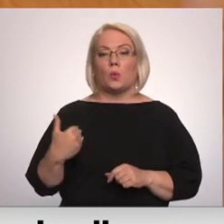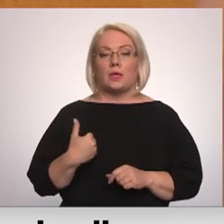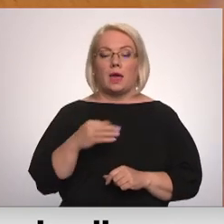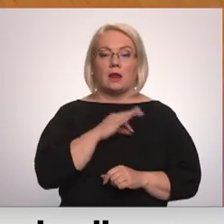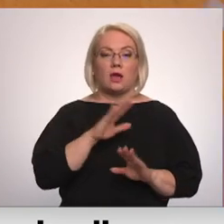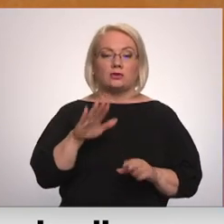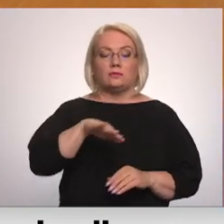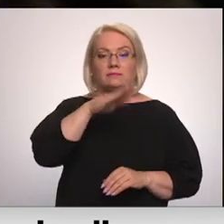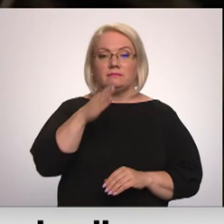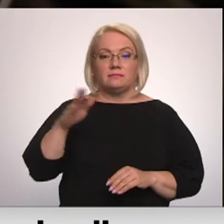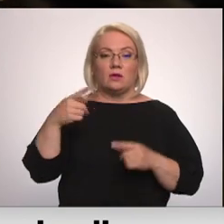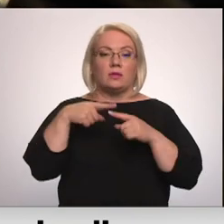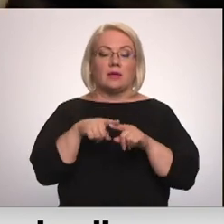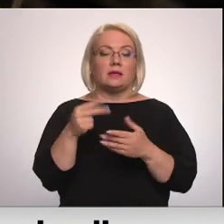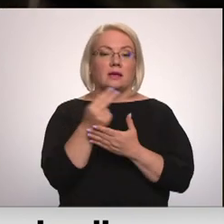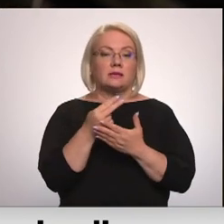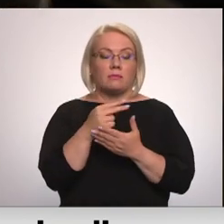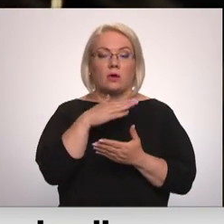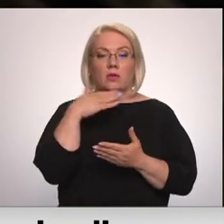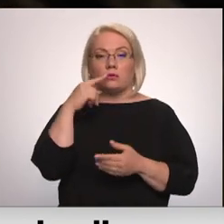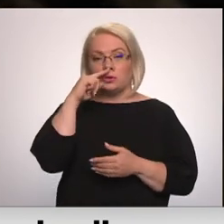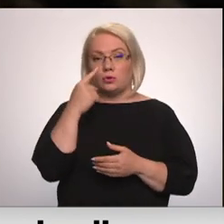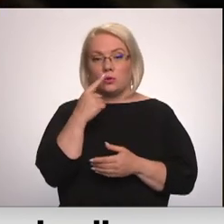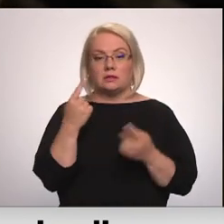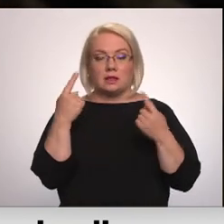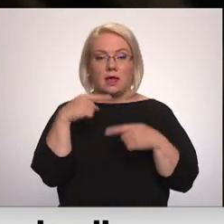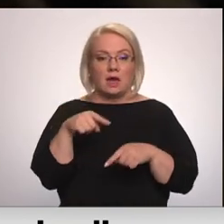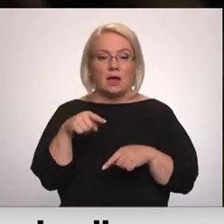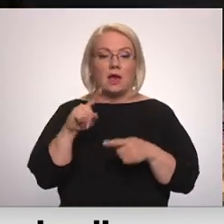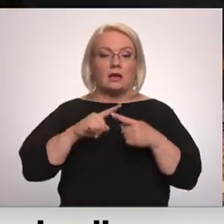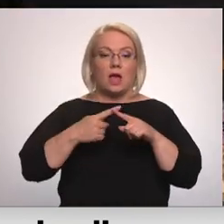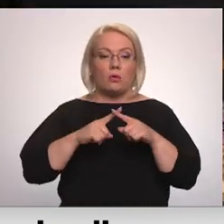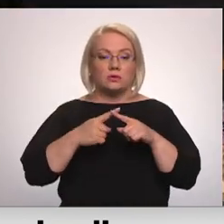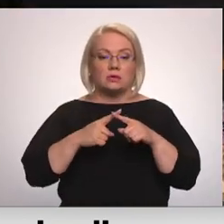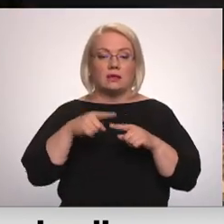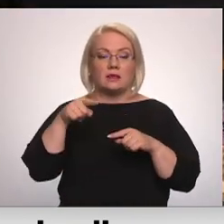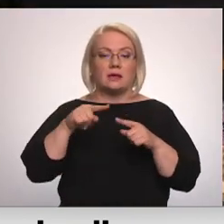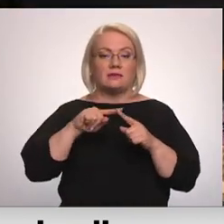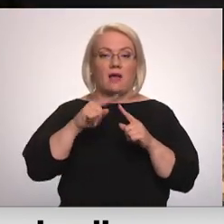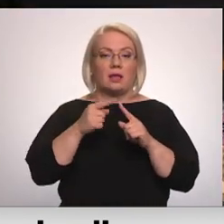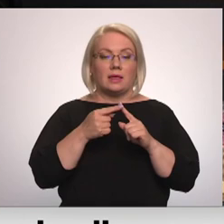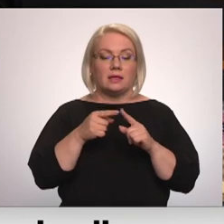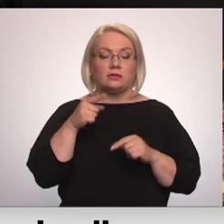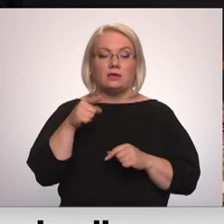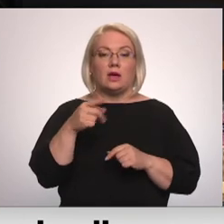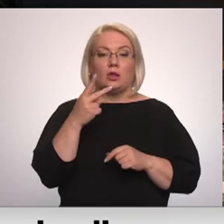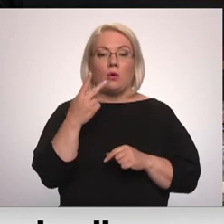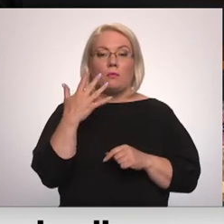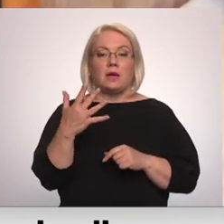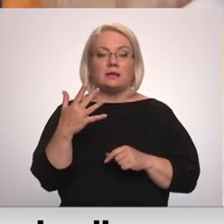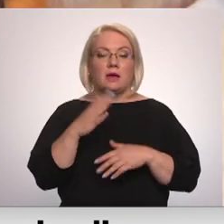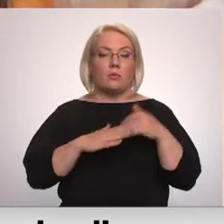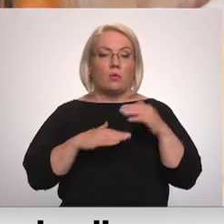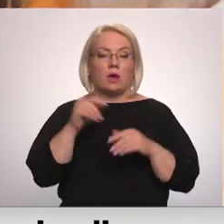tā tehniskais zīmējums, pēc kura aptuveni stundas laikā valnītis jāuzada. Šo uzdevumu 25 rokdarbniecēm no